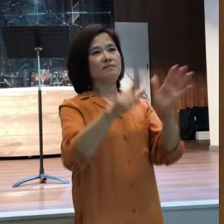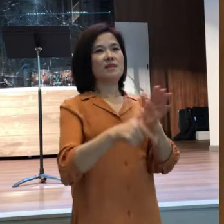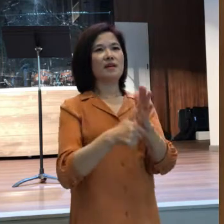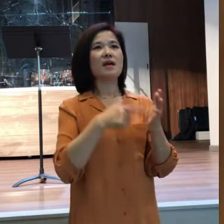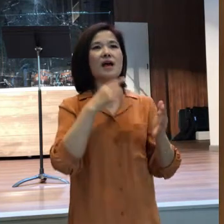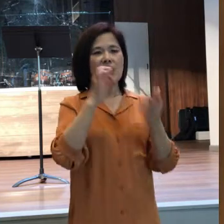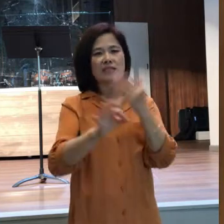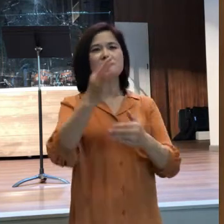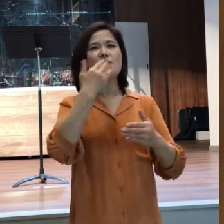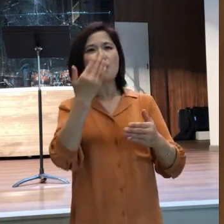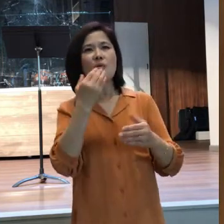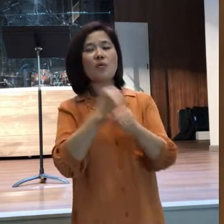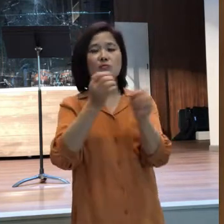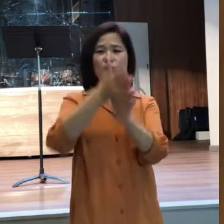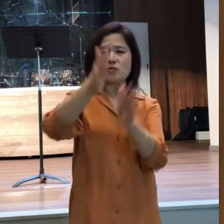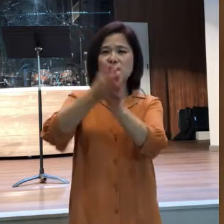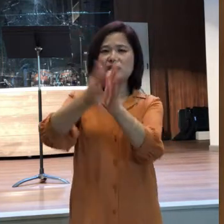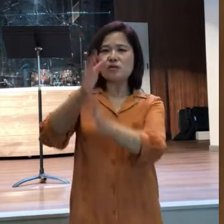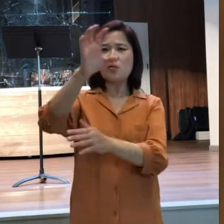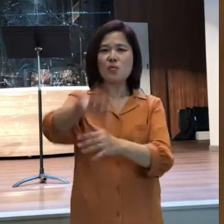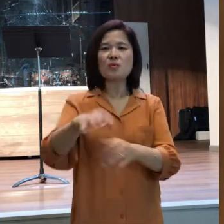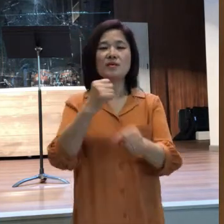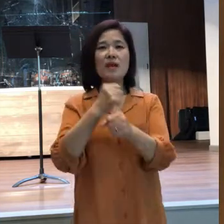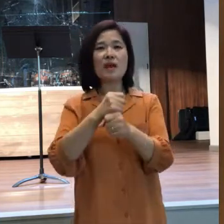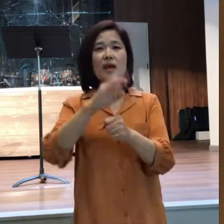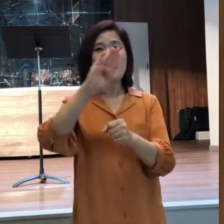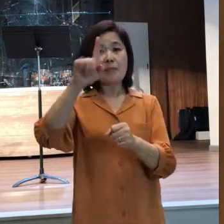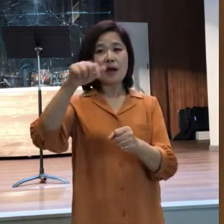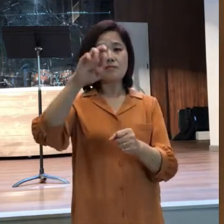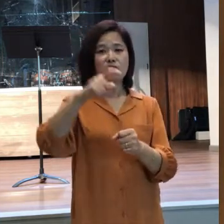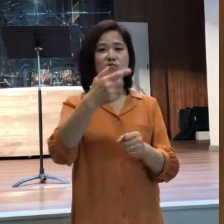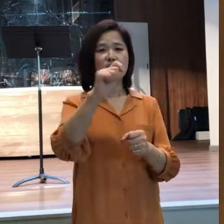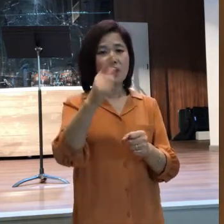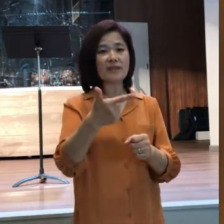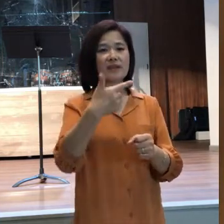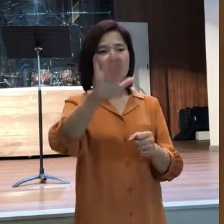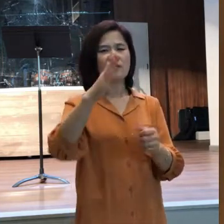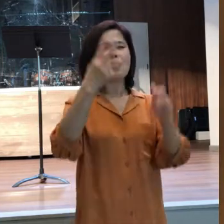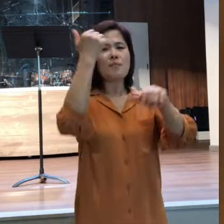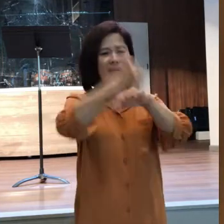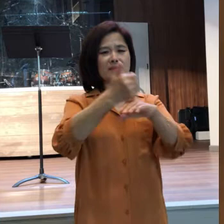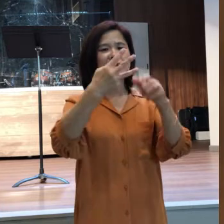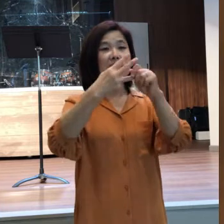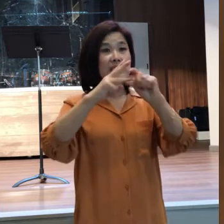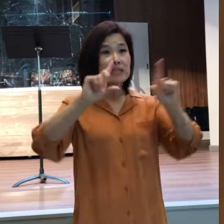아침을 먹고 메트로폴리탄에 있는 박물관에 가겠다. 마지막 셋째 날에는